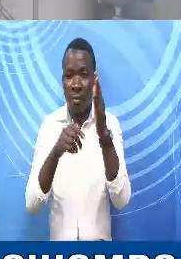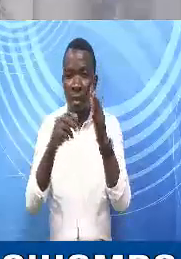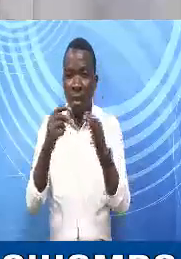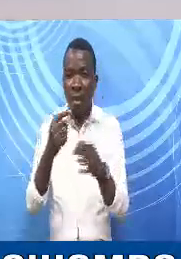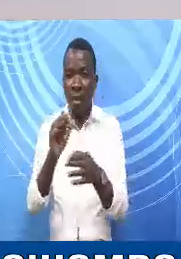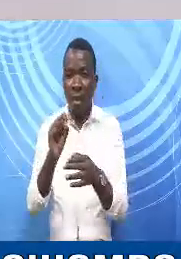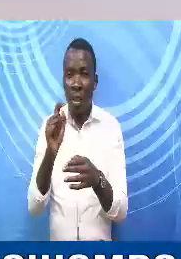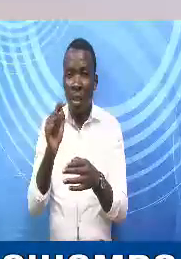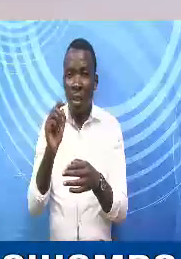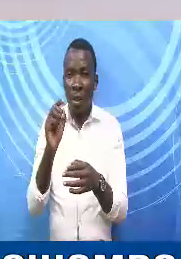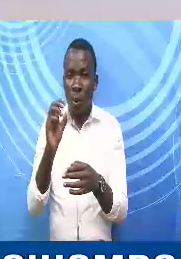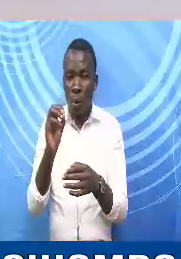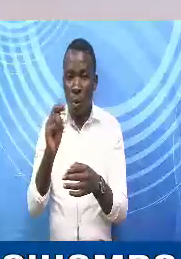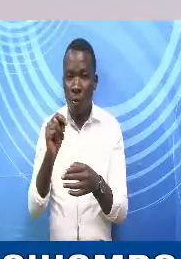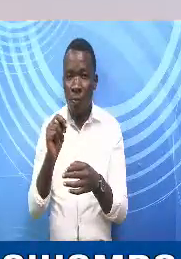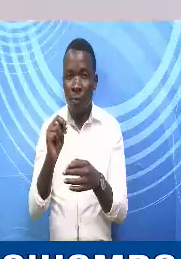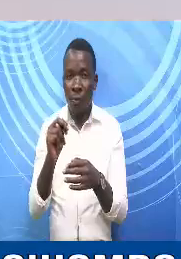Narashoyemo